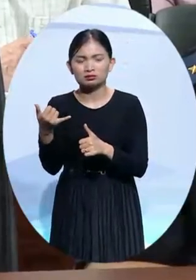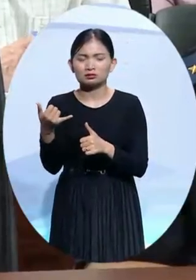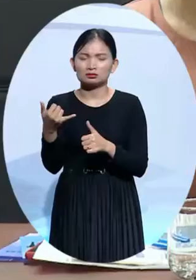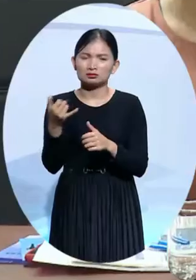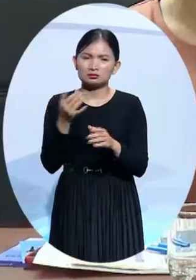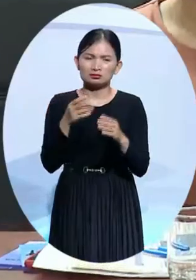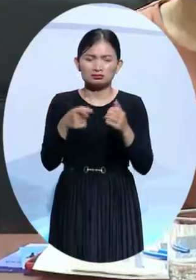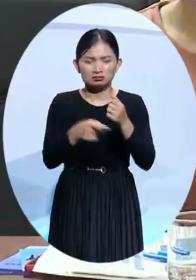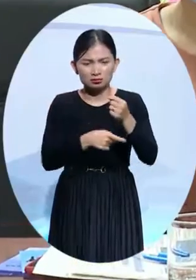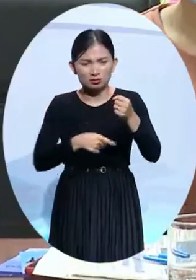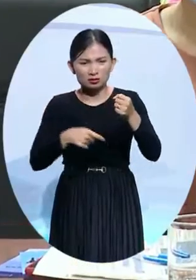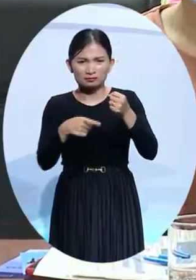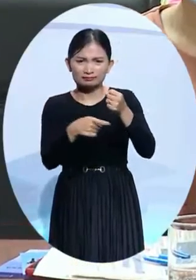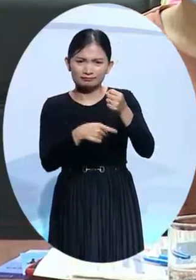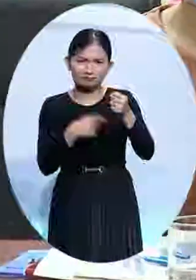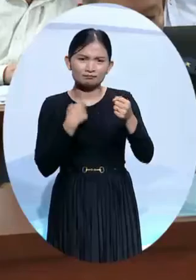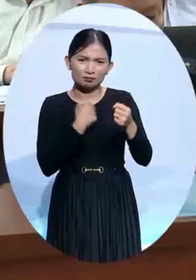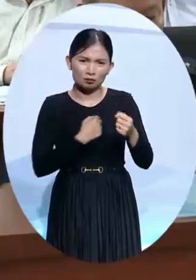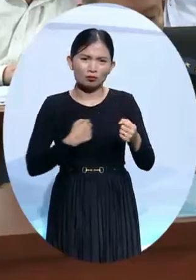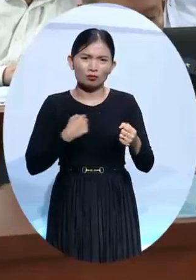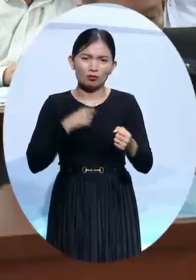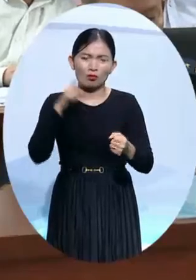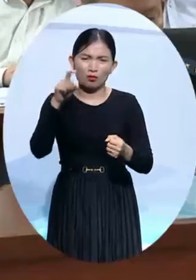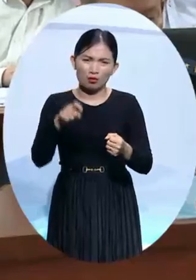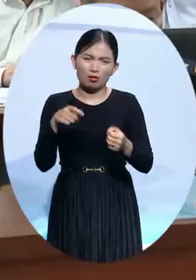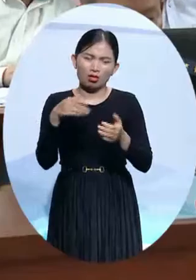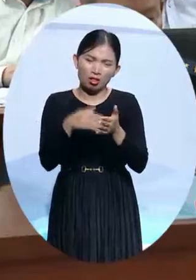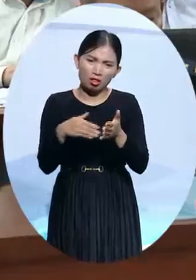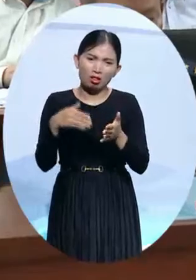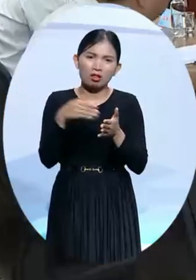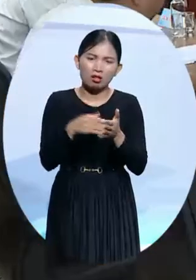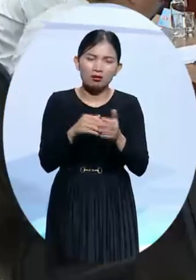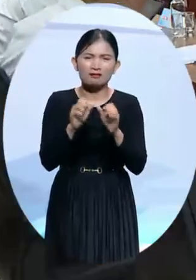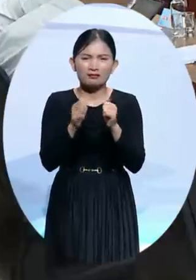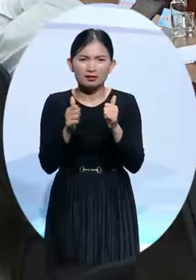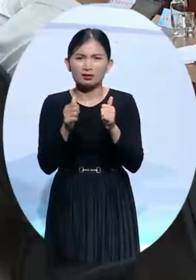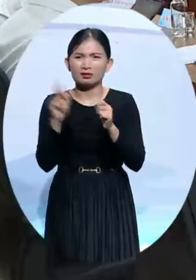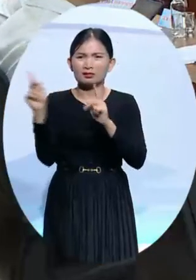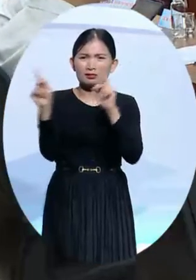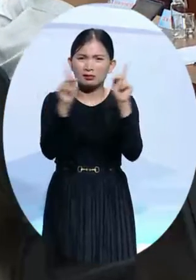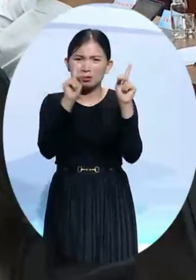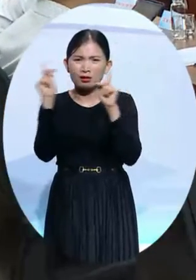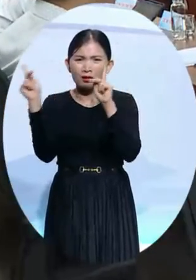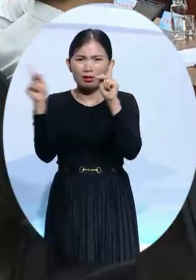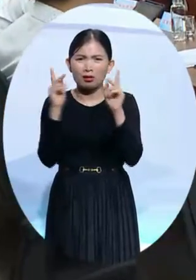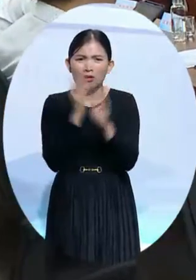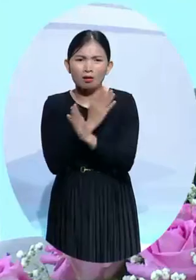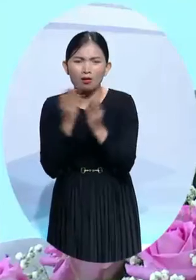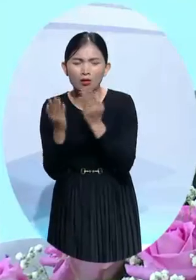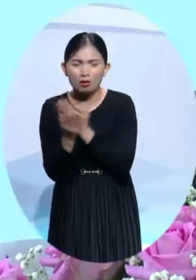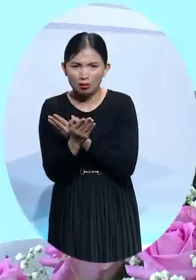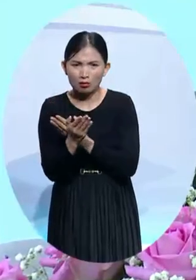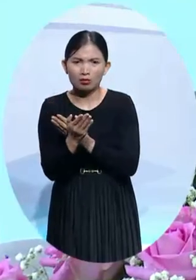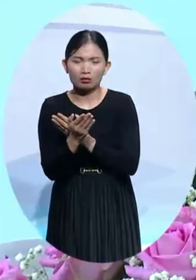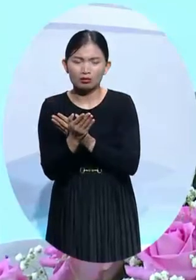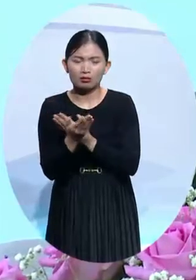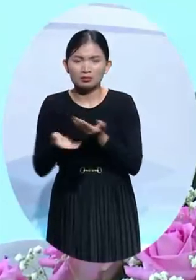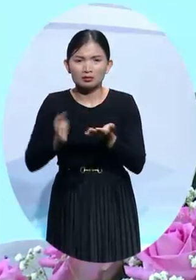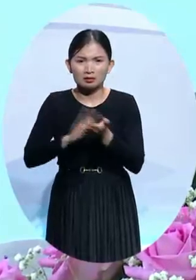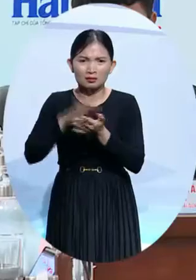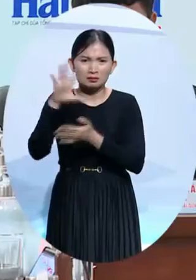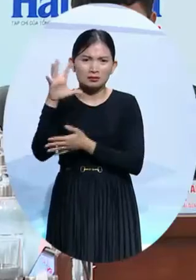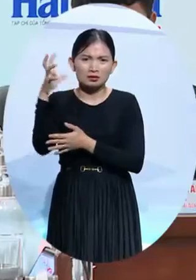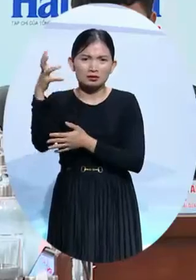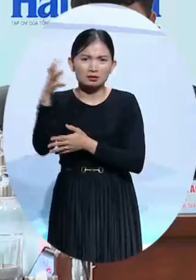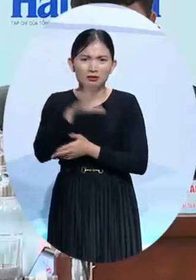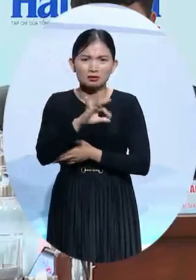ngành nông nghiệp cũng đang đối mặt với nhiều khó khăn, thách thức lớn như biến đổi khí hậu, biến động thị trường và biến chuyển xu thế tiêu dùng của thế giới.